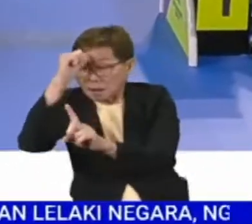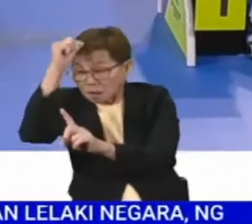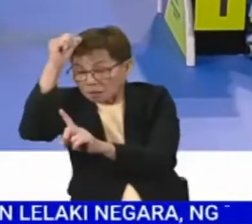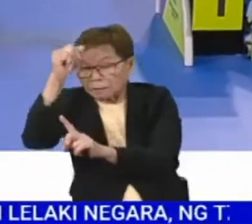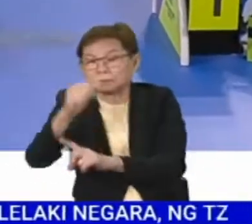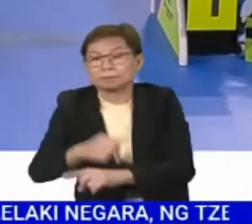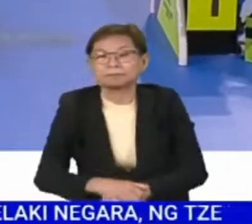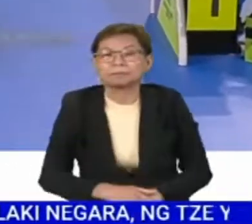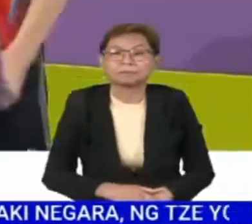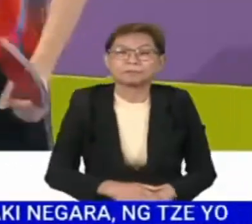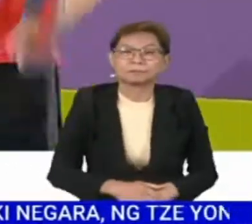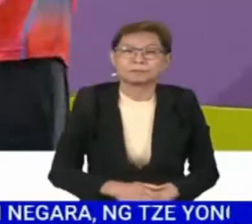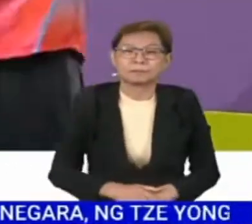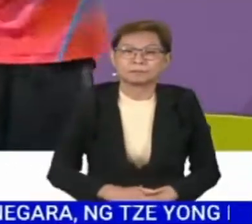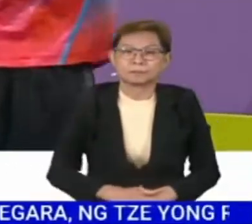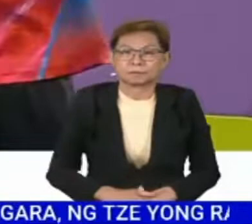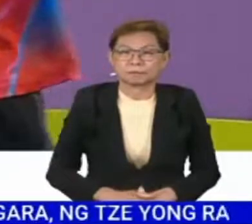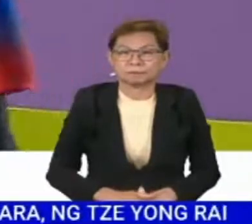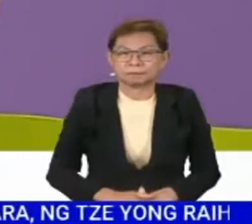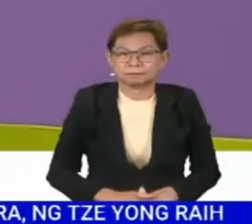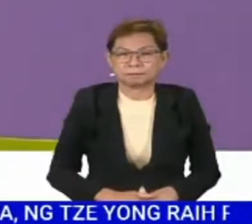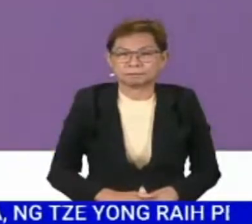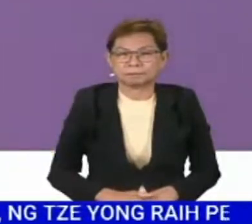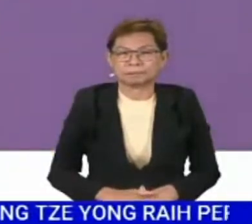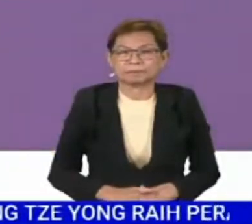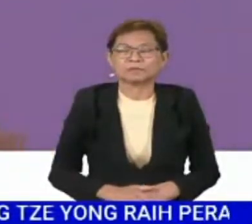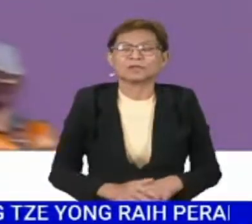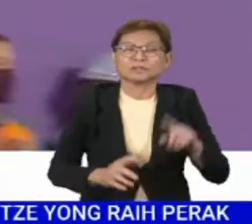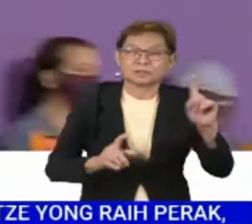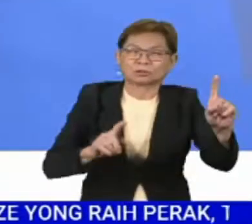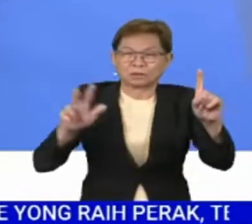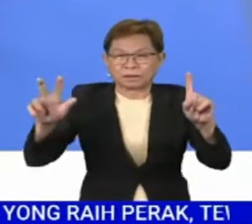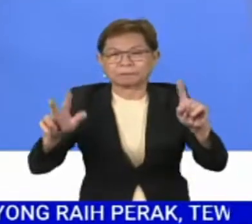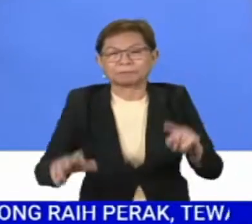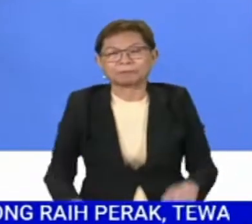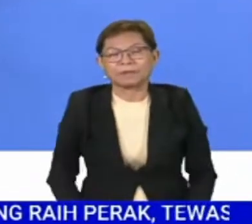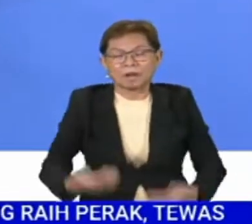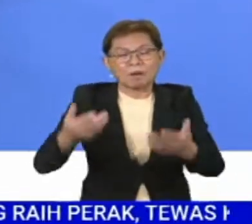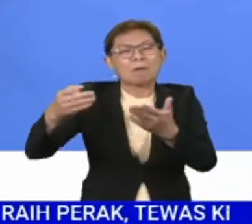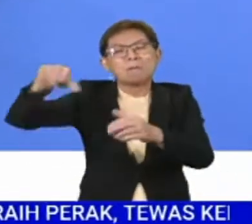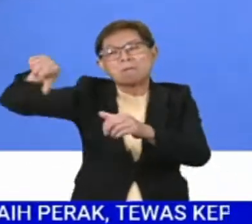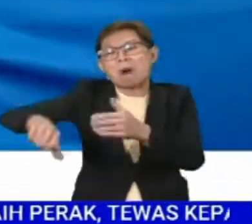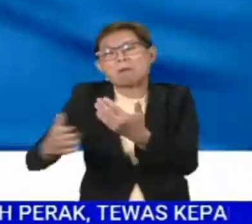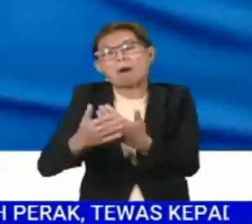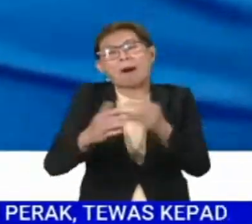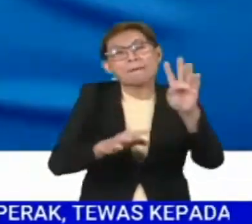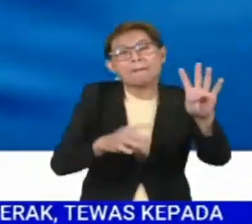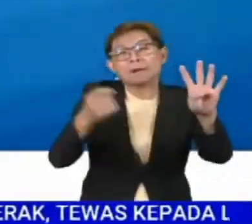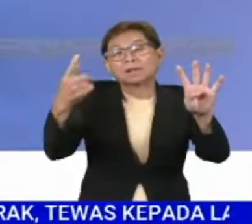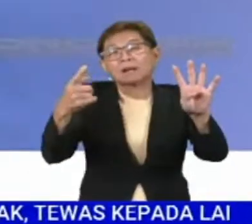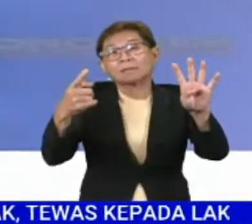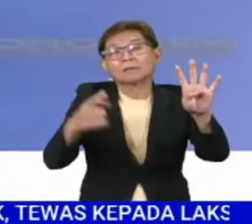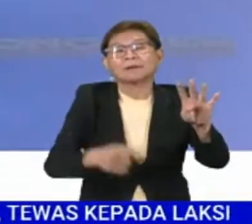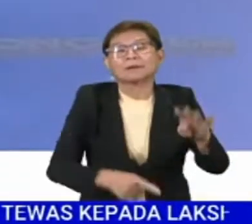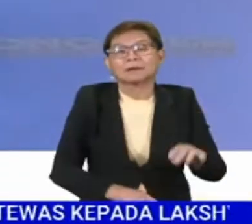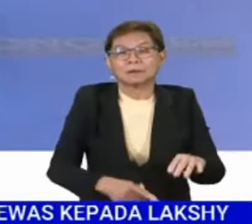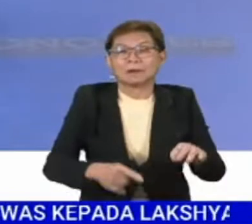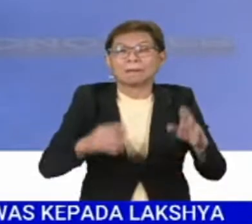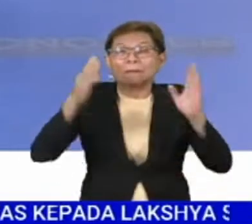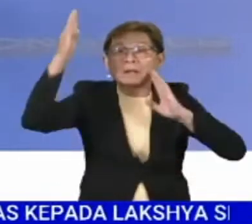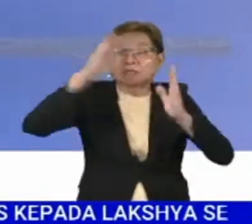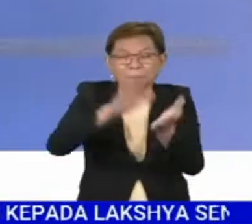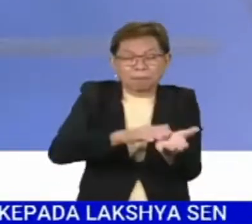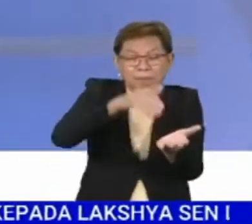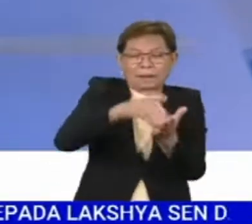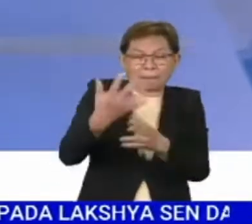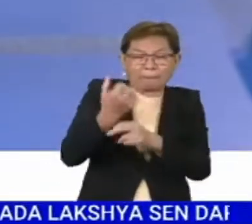Kamala contoh dan Sriwijaya Akulah dengan keputusan 13 tewas mudah 4-11 pada saya pertama pasangan negara